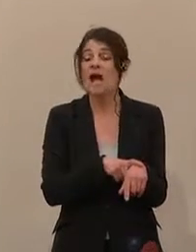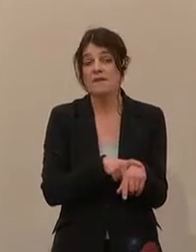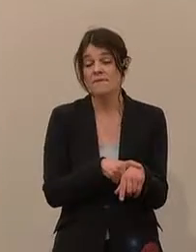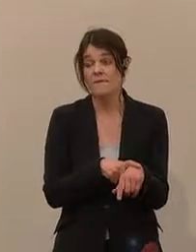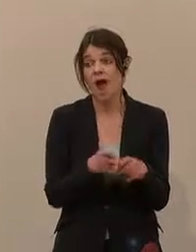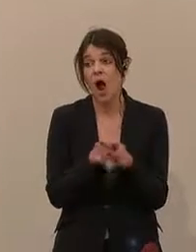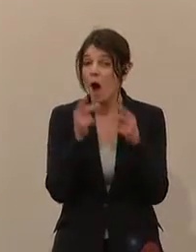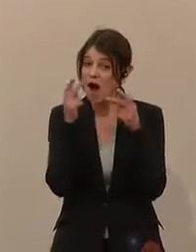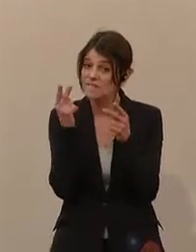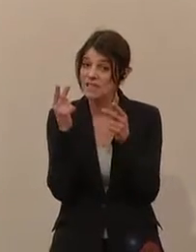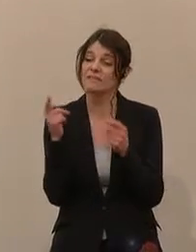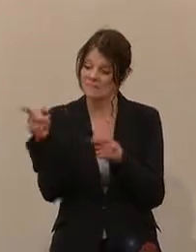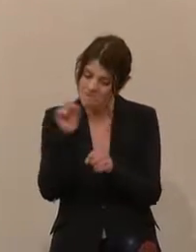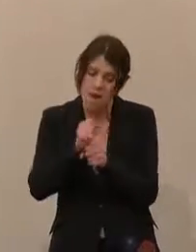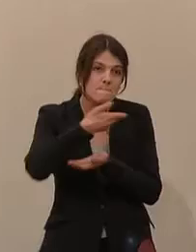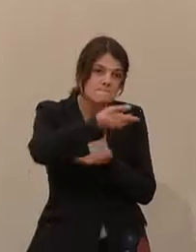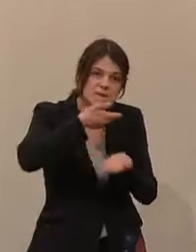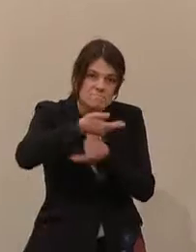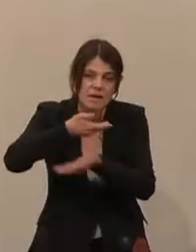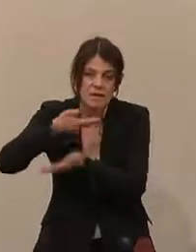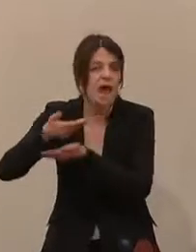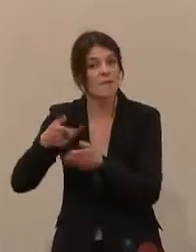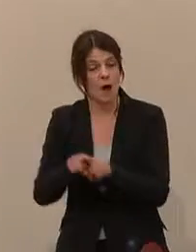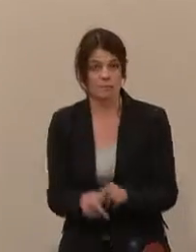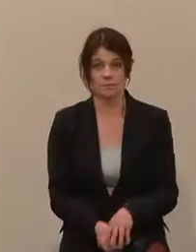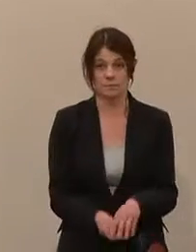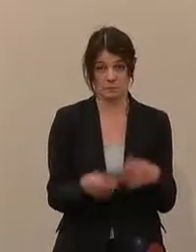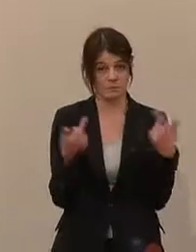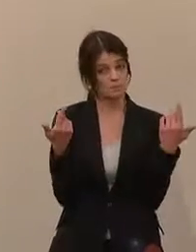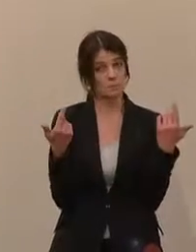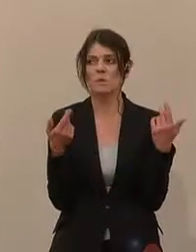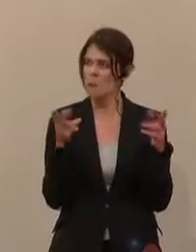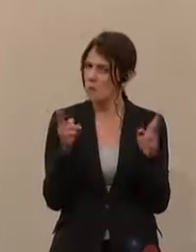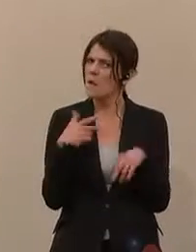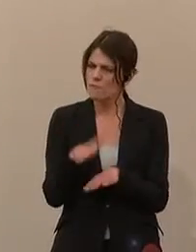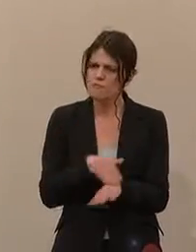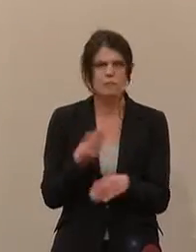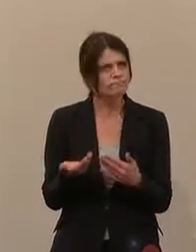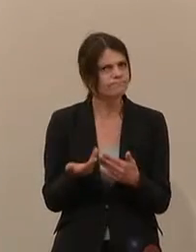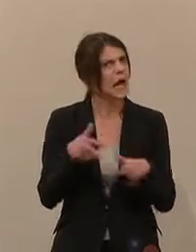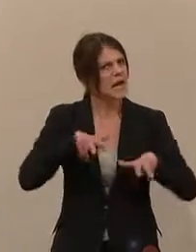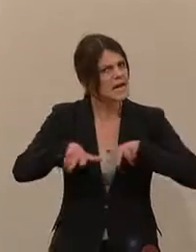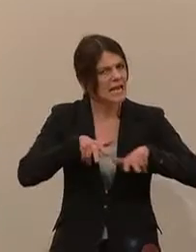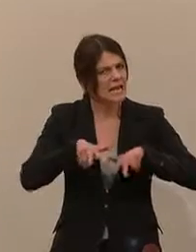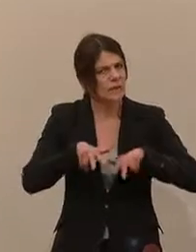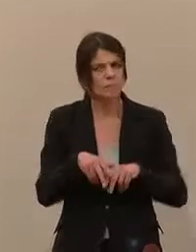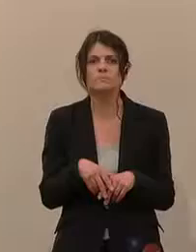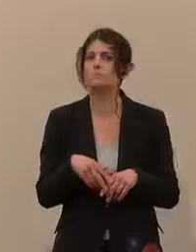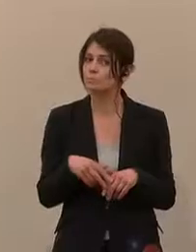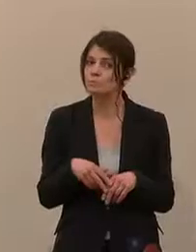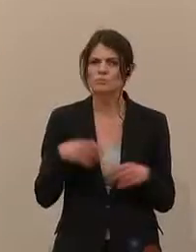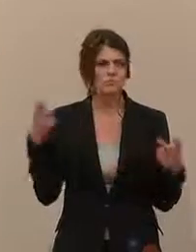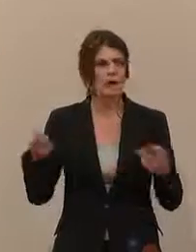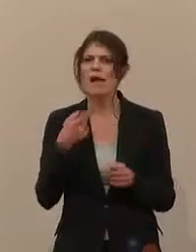wichtige Beratungsfunktion. Man würde daher annehmen, dass eine Regierung, die mit